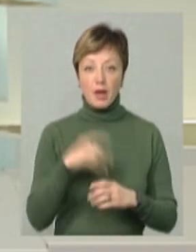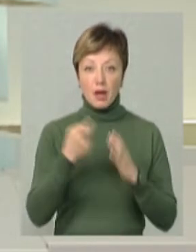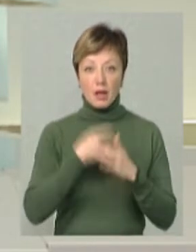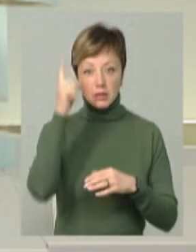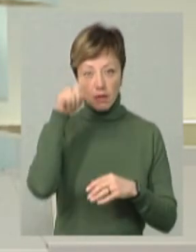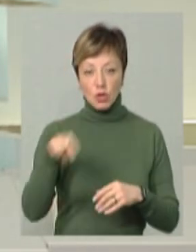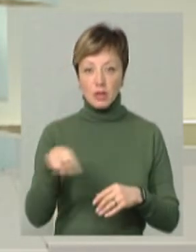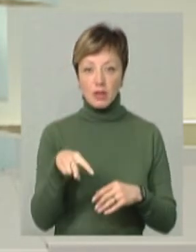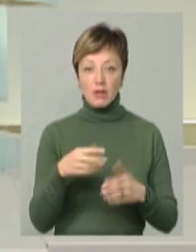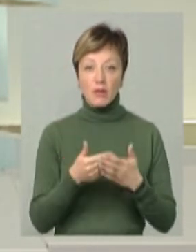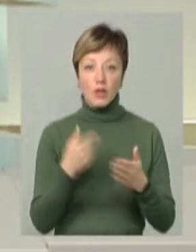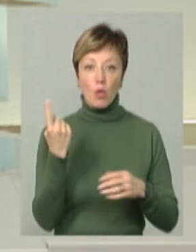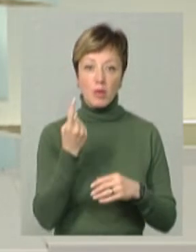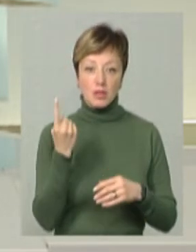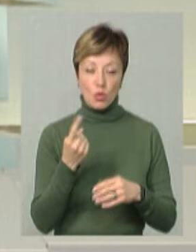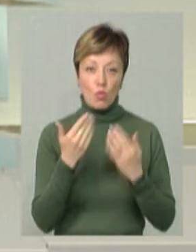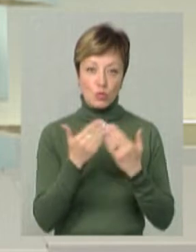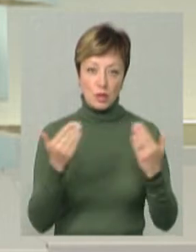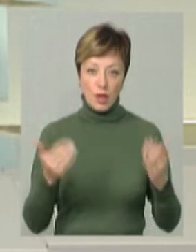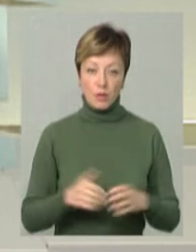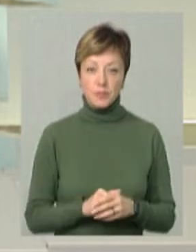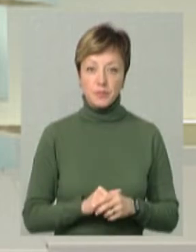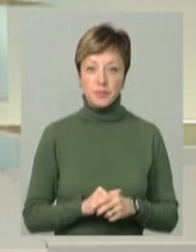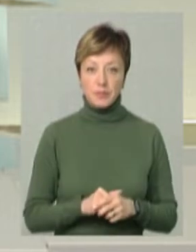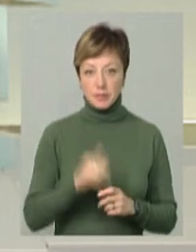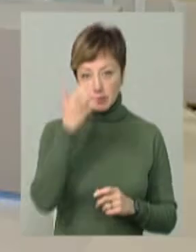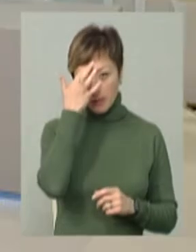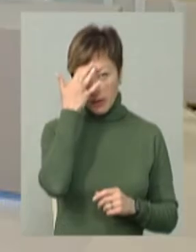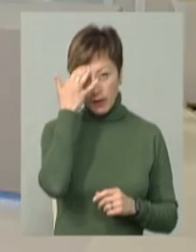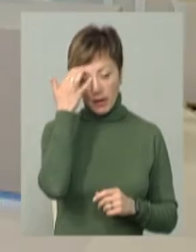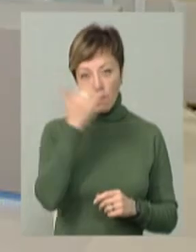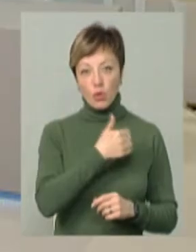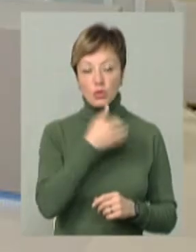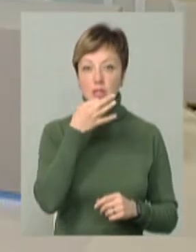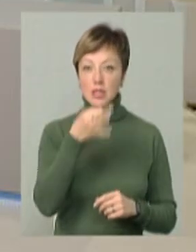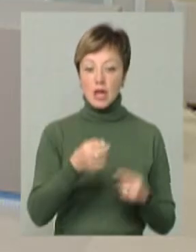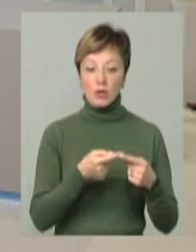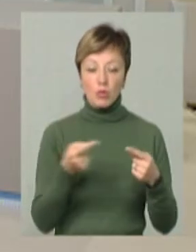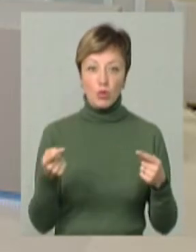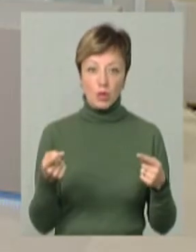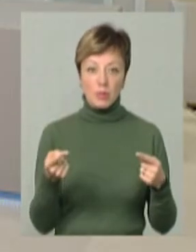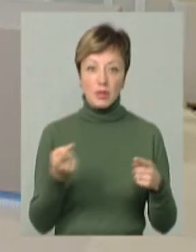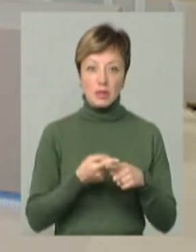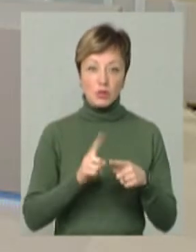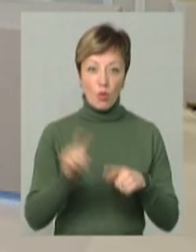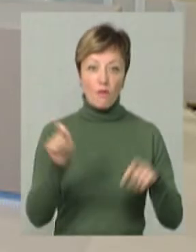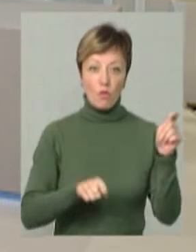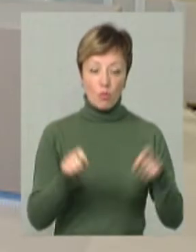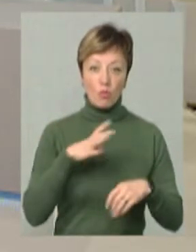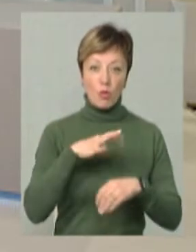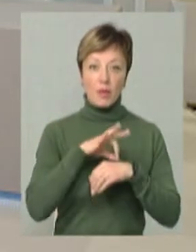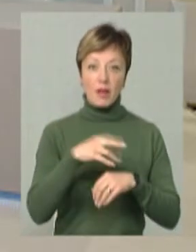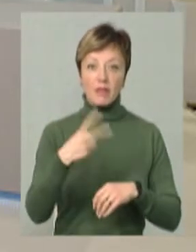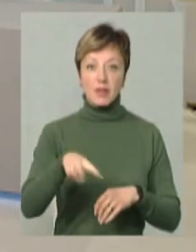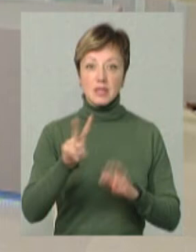Краєзнавчу літературу від обласного краєзнавчого музею. Хочу сказати, що протягом даного форуму було